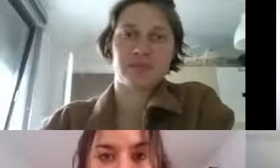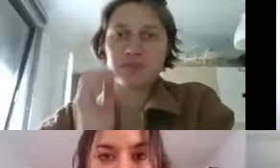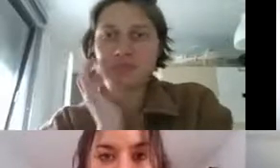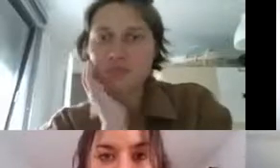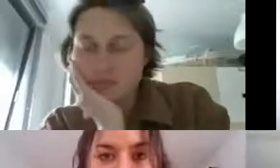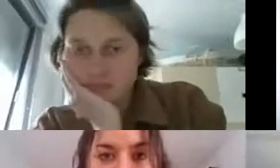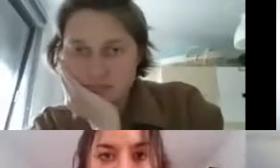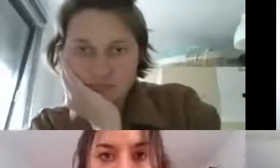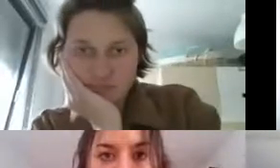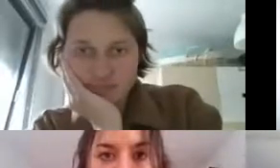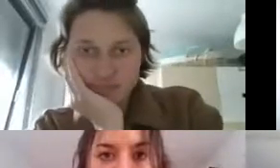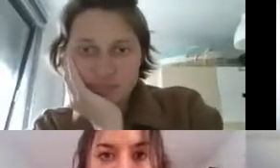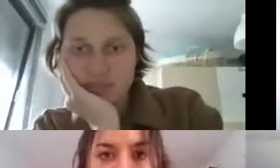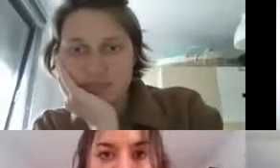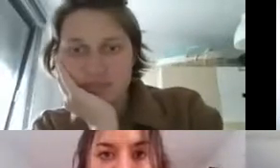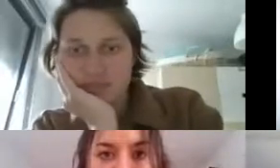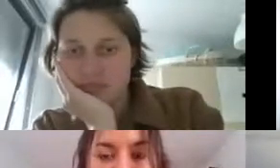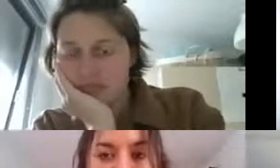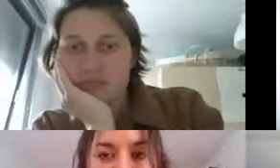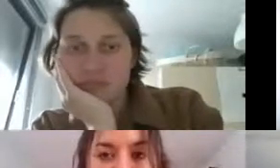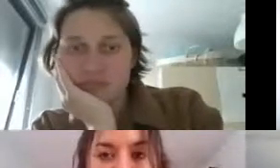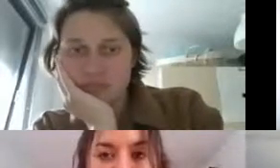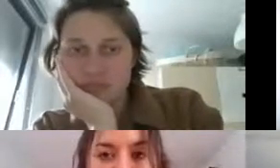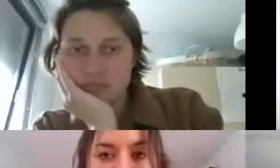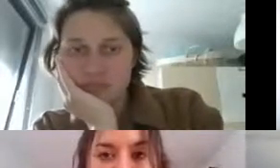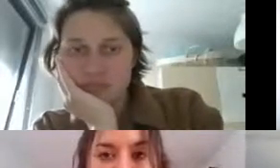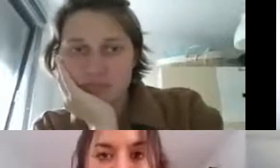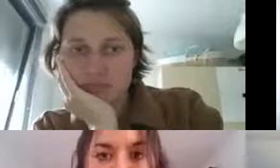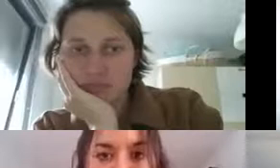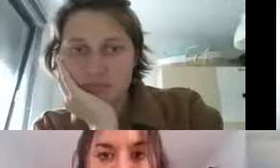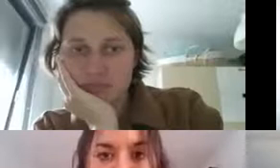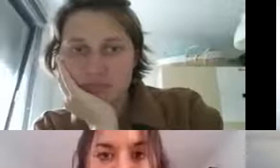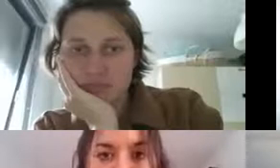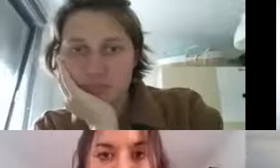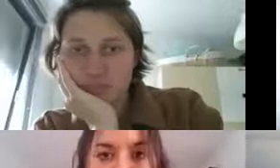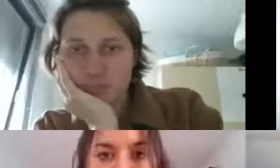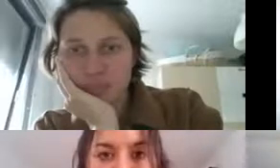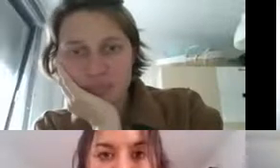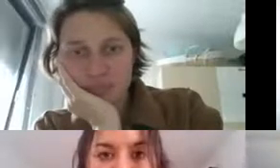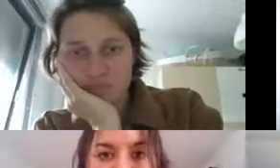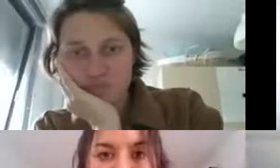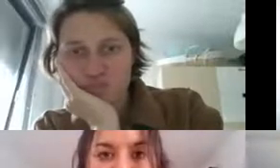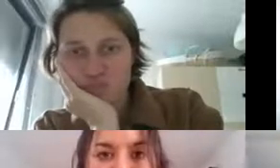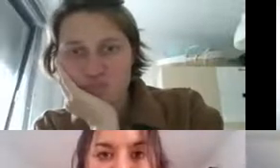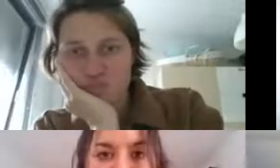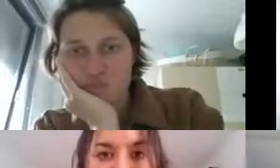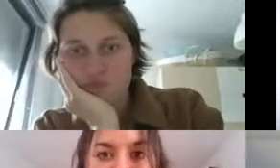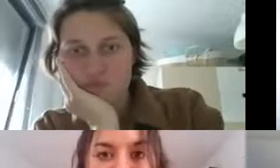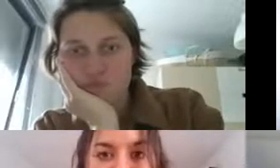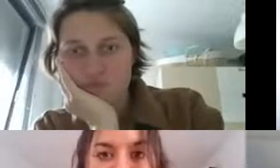groep. Dat is toch de nuance dat ik even wil leggen. Zijn er de aanvullingen van de collega's die misschien ook...